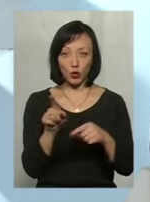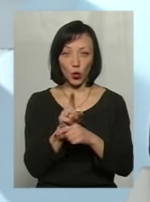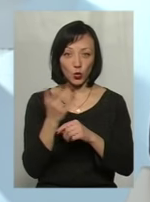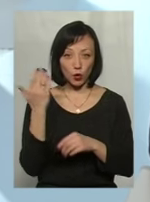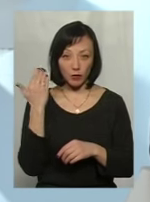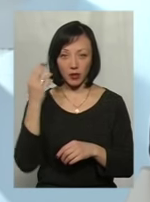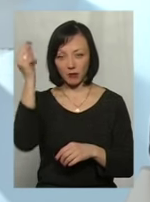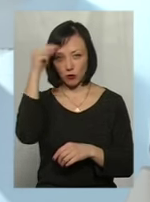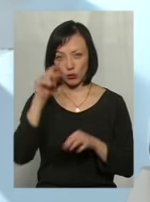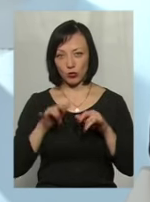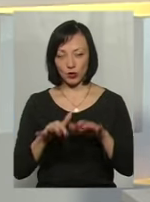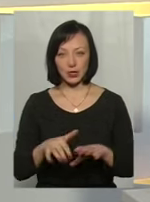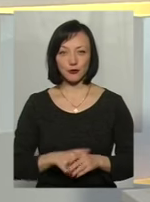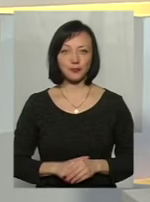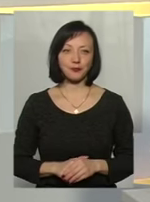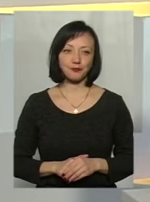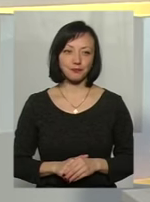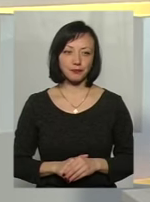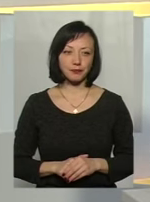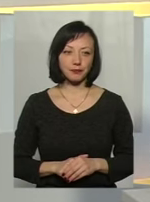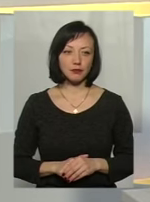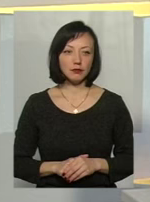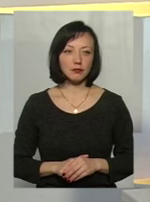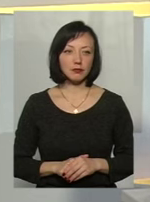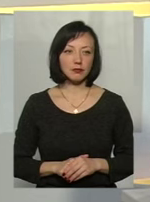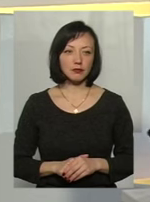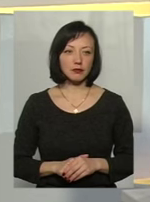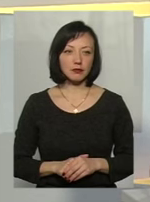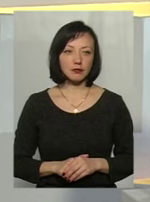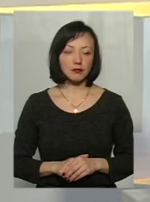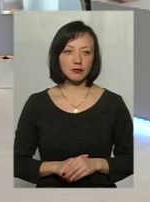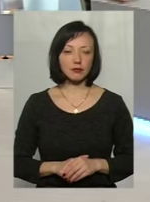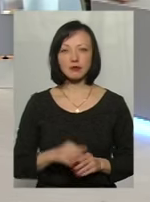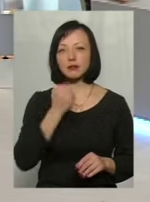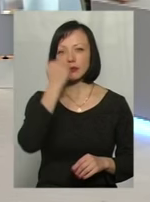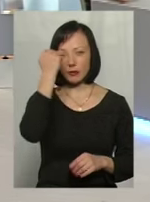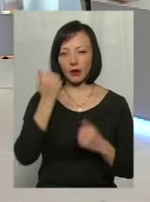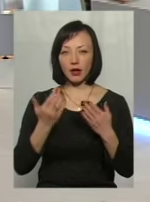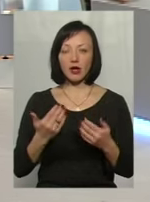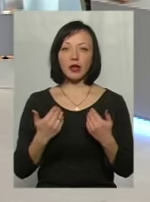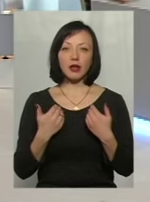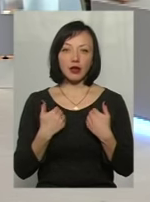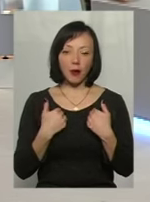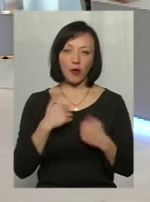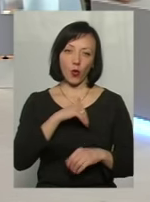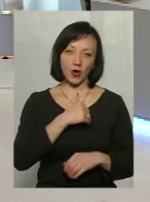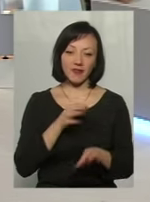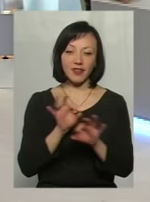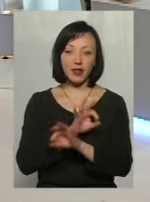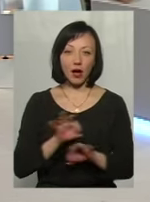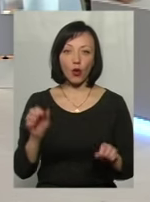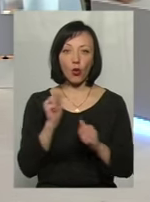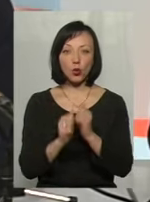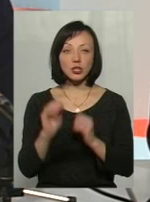час навчального процесу. Така моя думка. Дякую, пане Святослав. Ну, мені б хотілося в ідеалі, щоб кожна дитина, і не